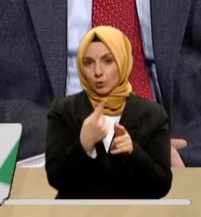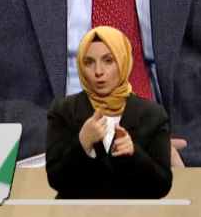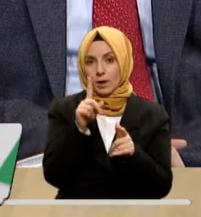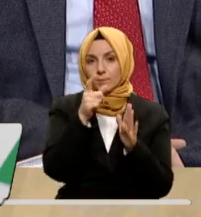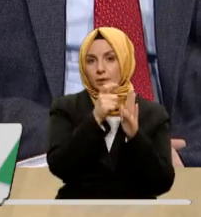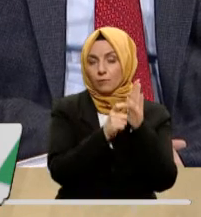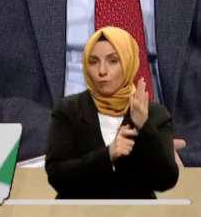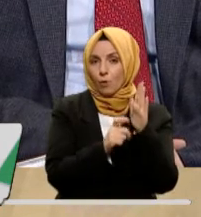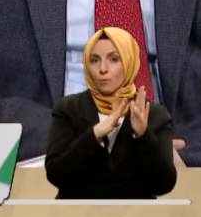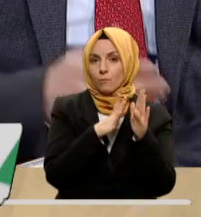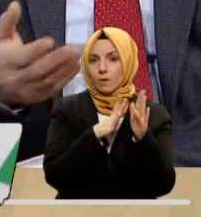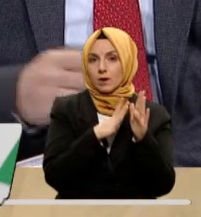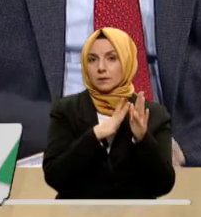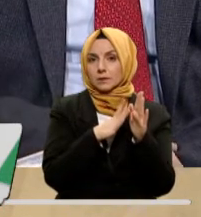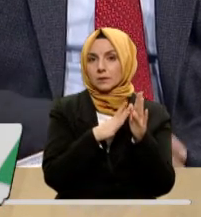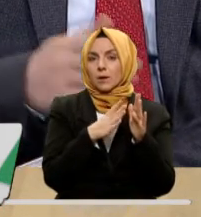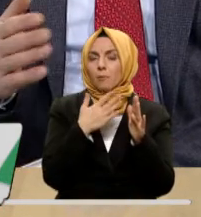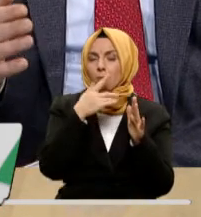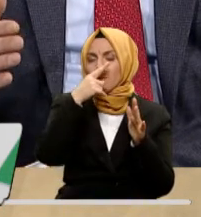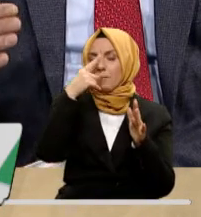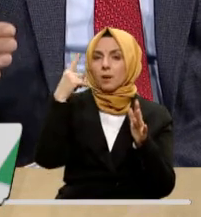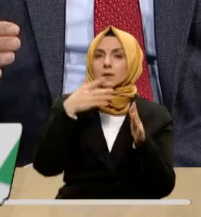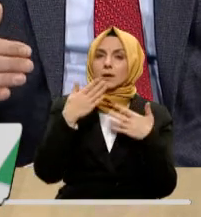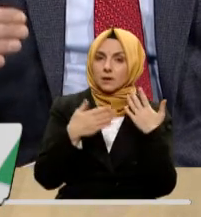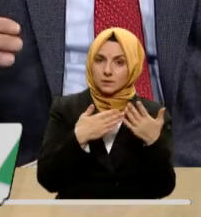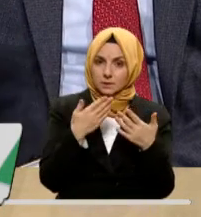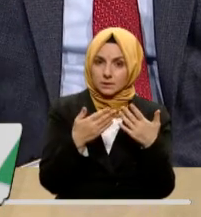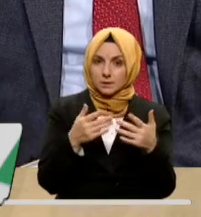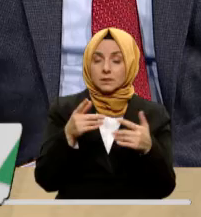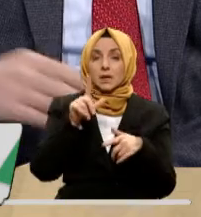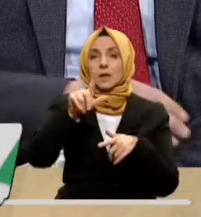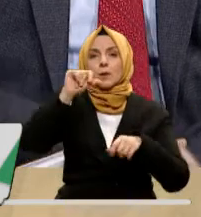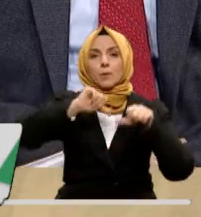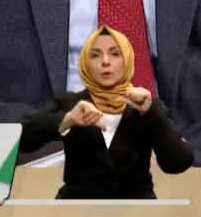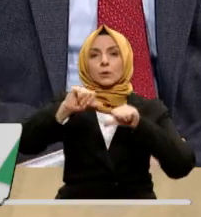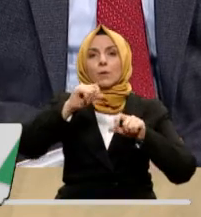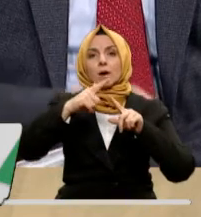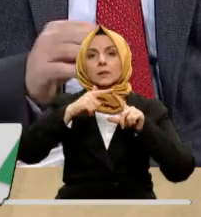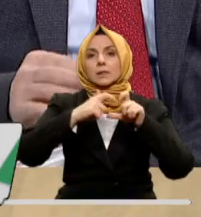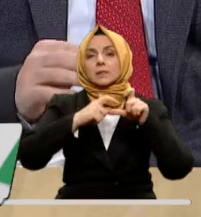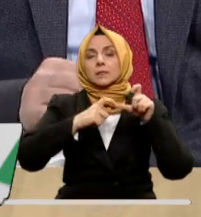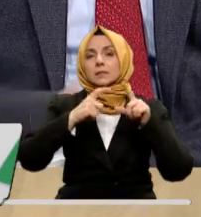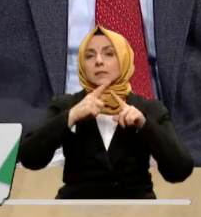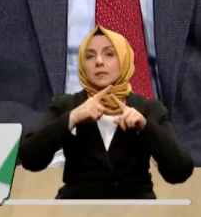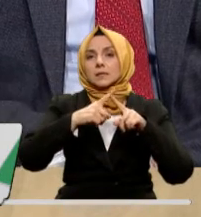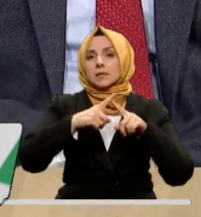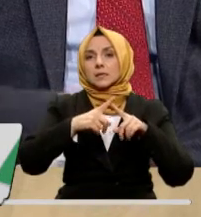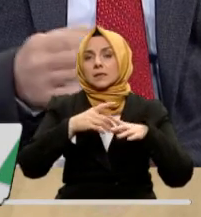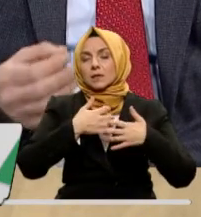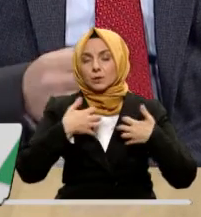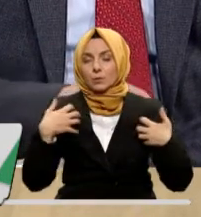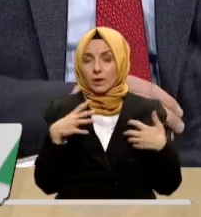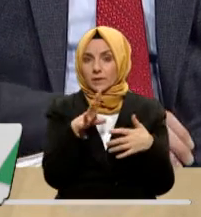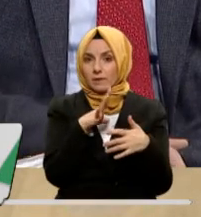sorgulama formu Dur Belki bahsediyoruz anda boru var tesisleriyle Bir noktaya kadar güvenliği sağlıyoruz ama en önemli basamak